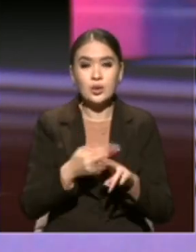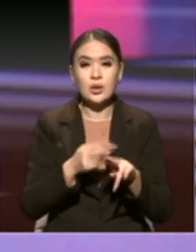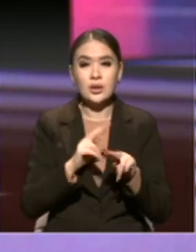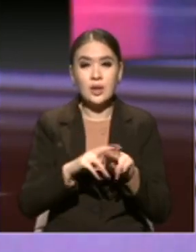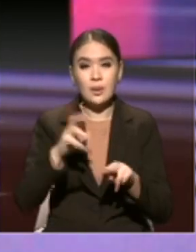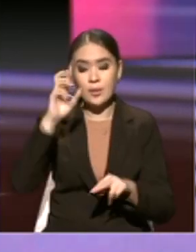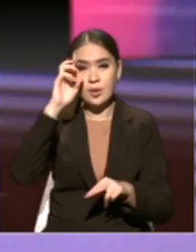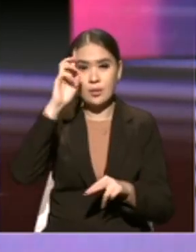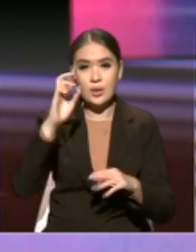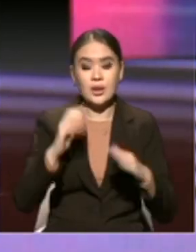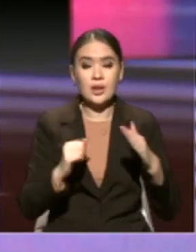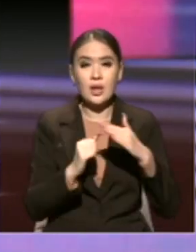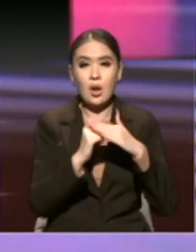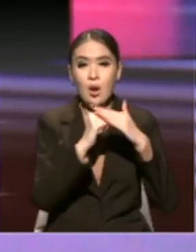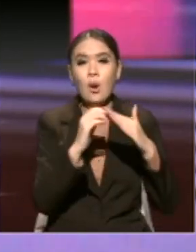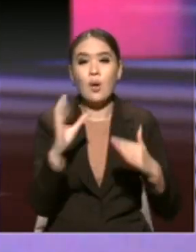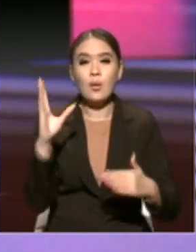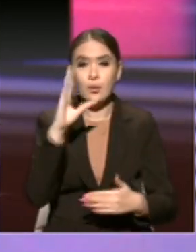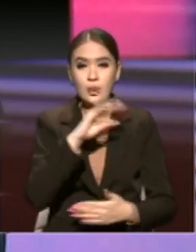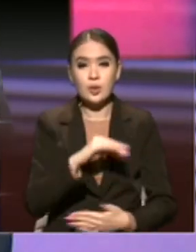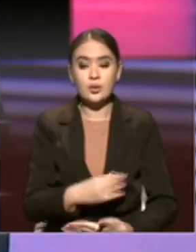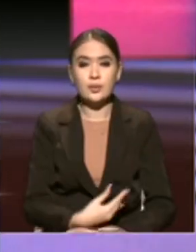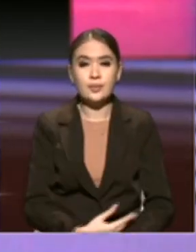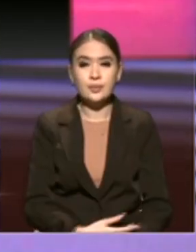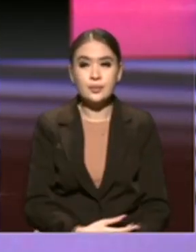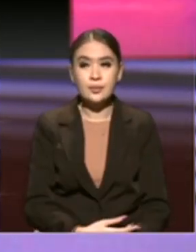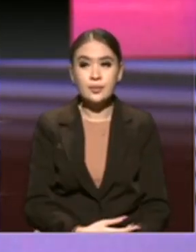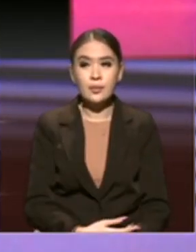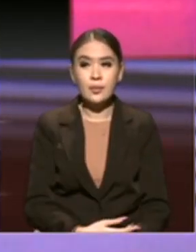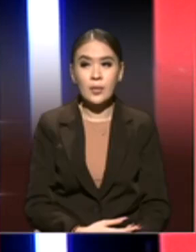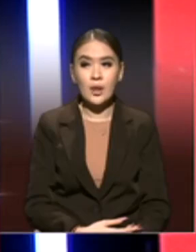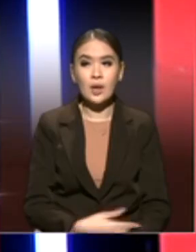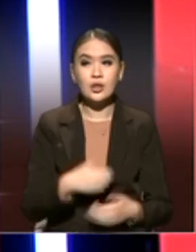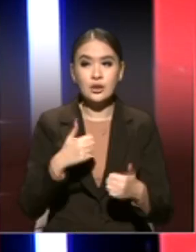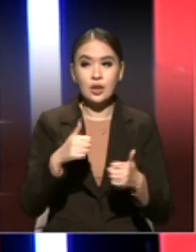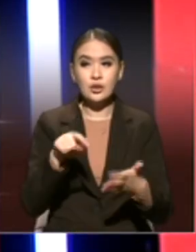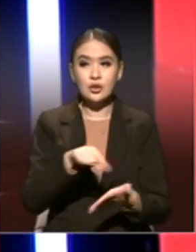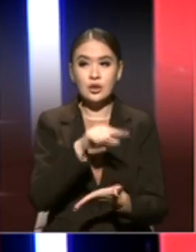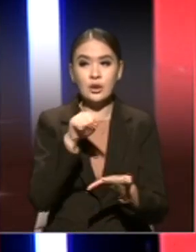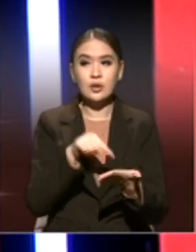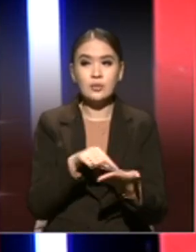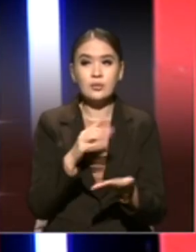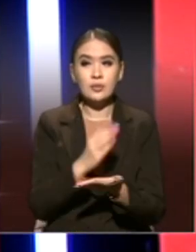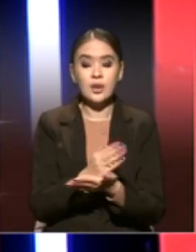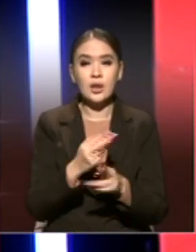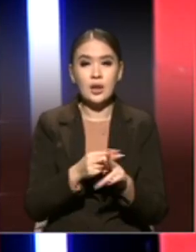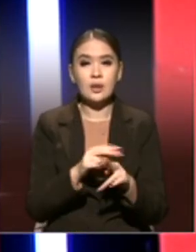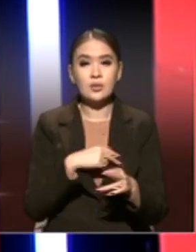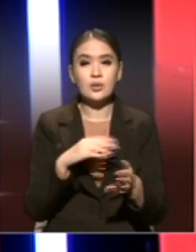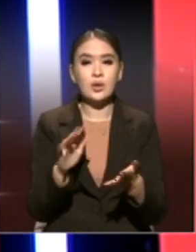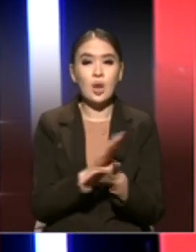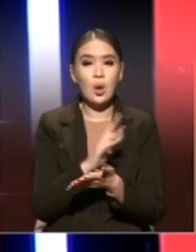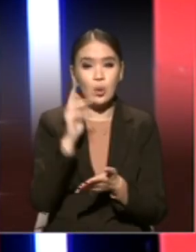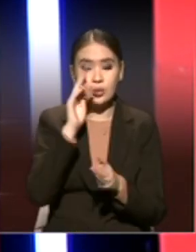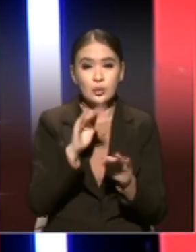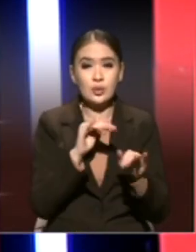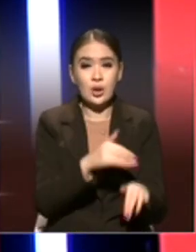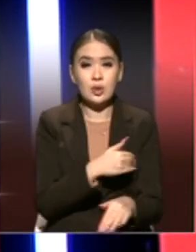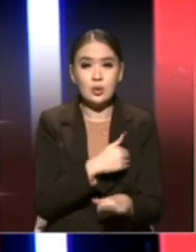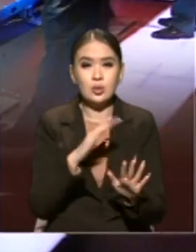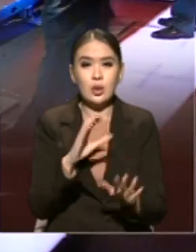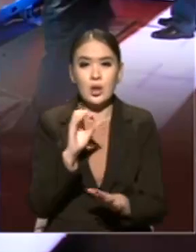іске асады деген сөз бұл. Мына жерде бізге жақсы бір сұрақ келген екен. Мен әскерден кейінгі тегін оқуға түсейін десем, тек қана